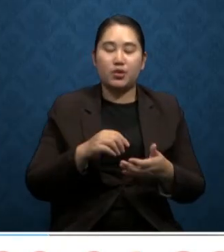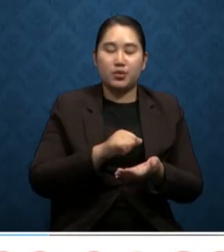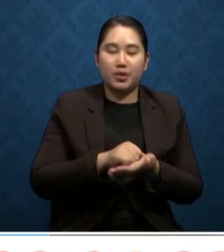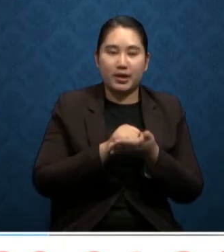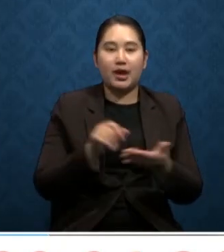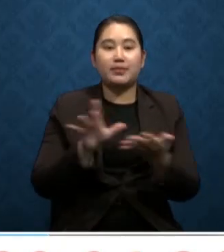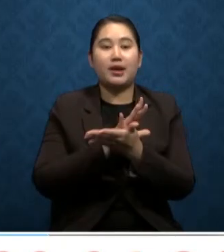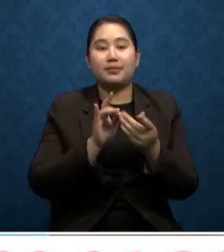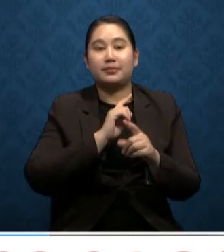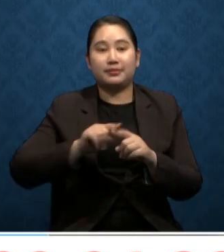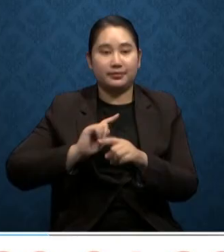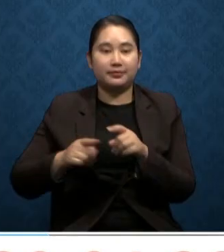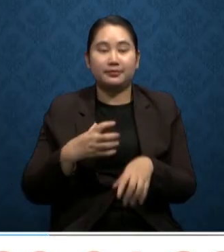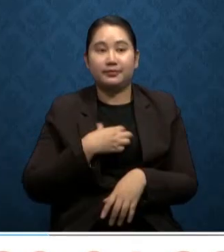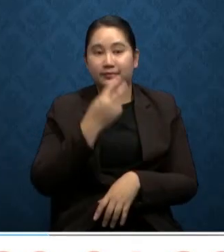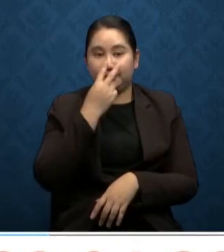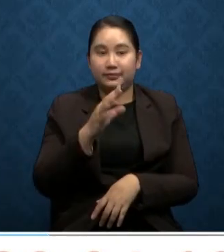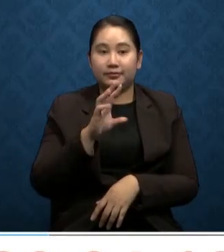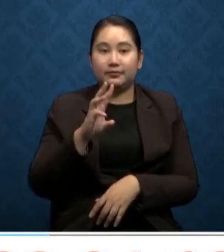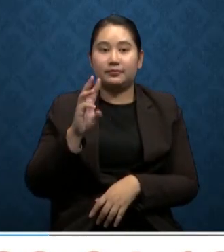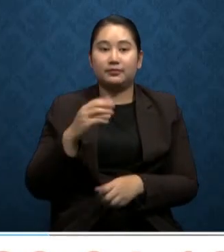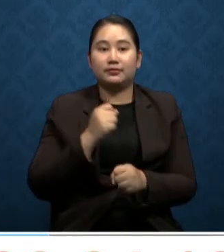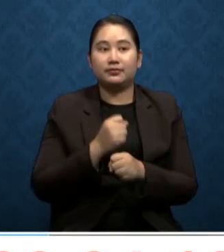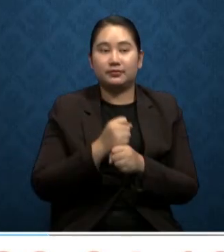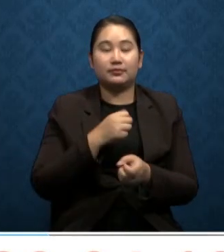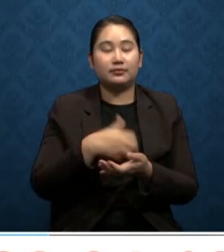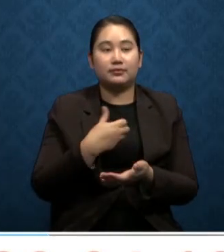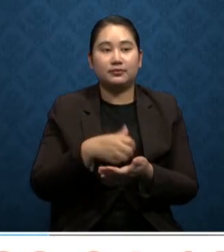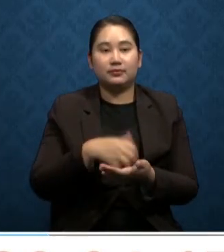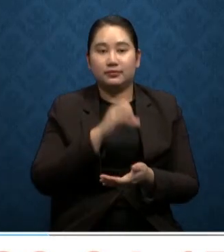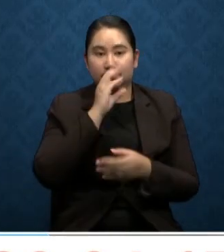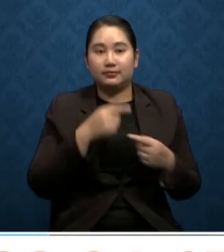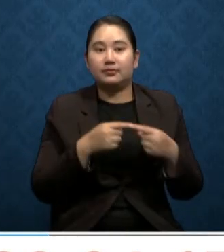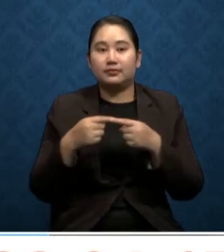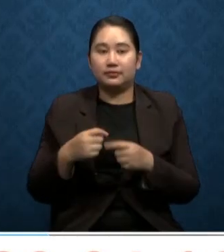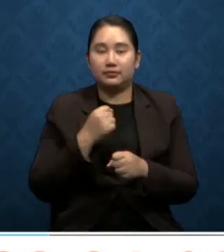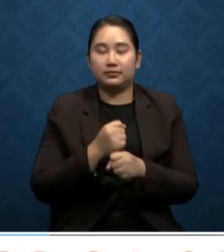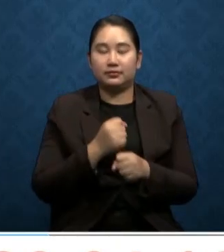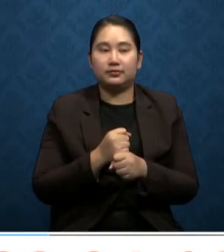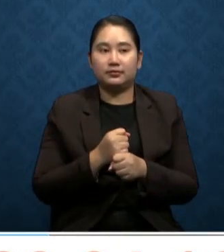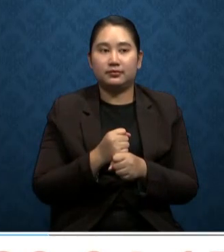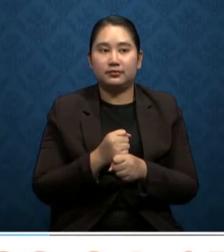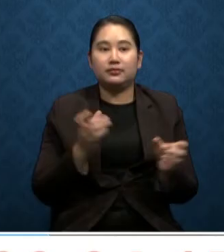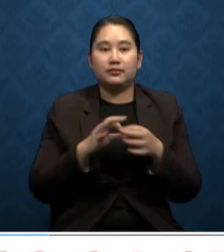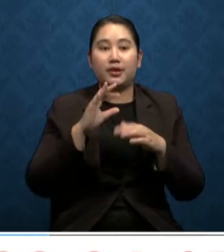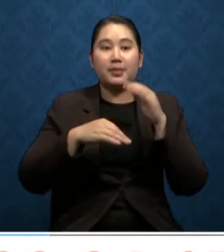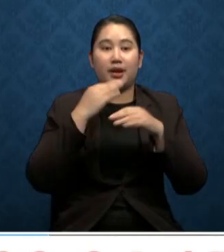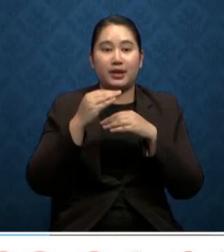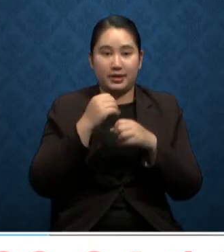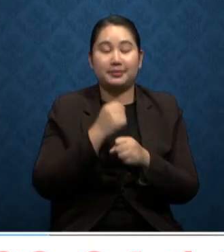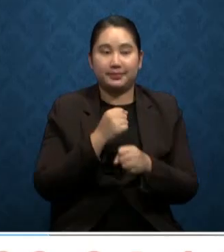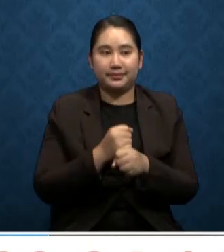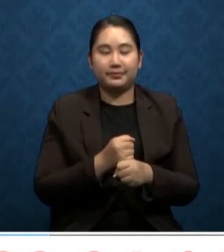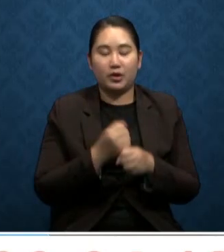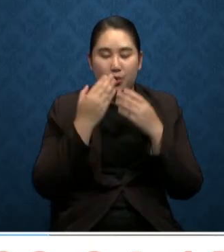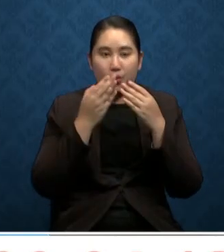ต่างๆผมยังอยากเห็นววได้ขยายมุมมองการ่อทำงานด้านเอ่อการพัฒนานวัตกรรมเนี่ย